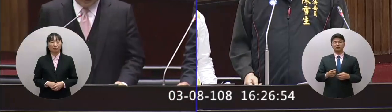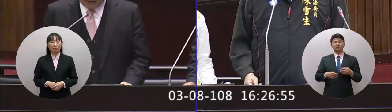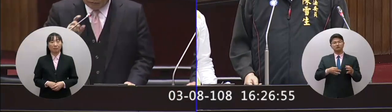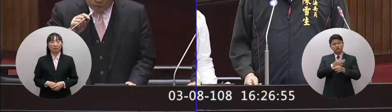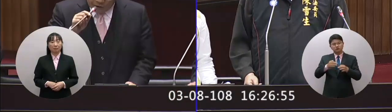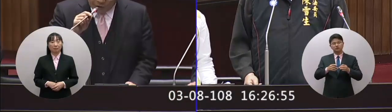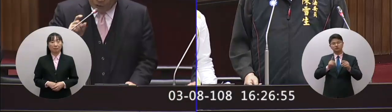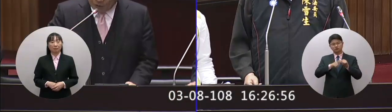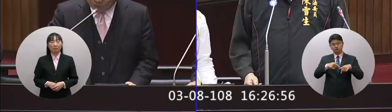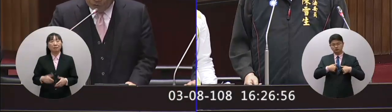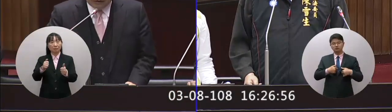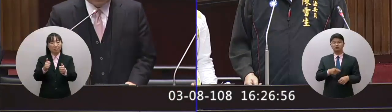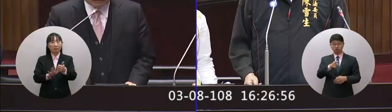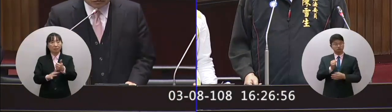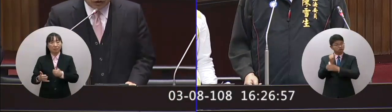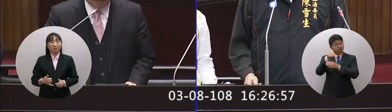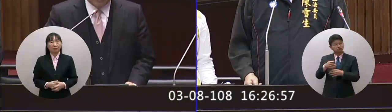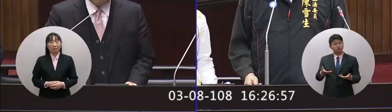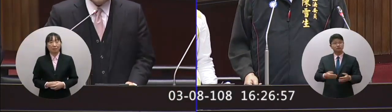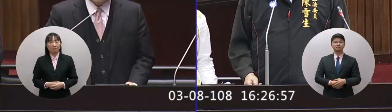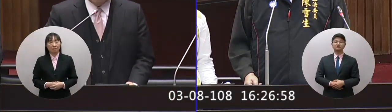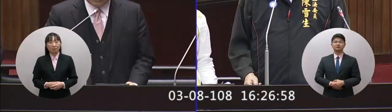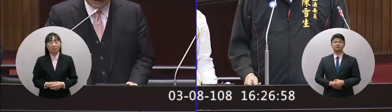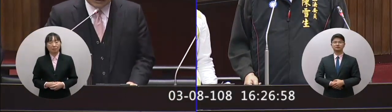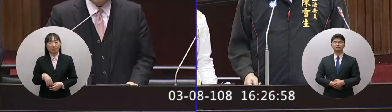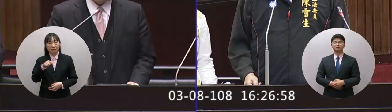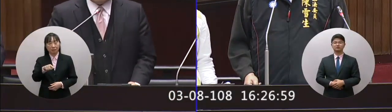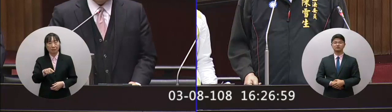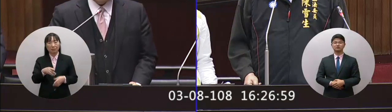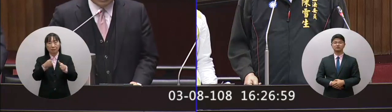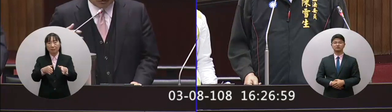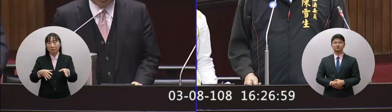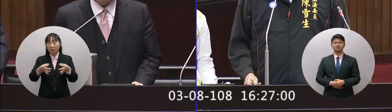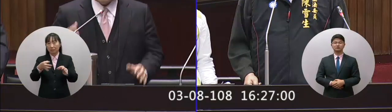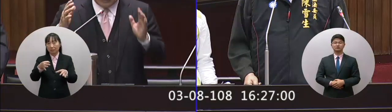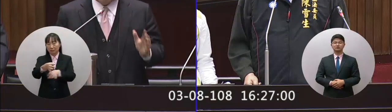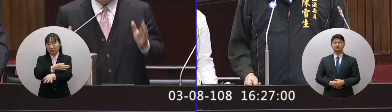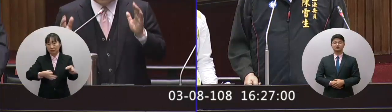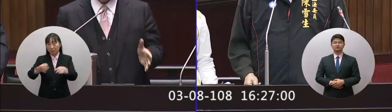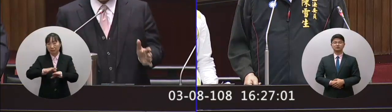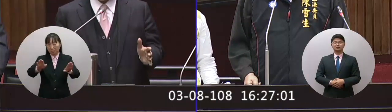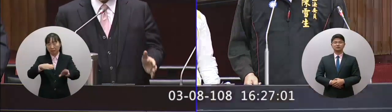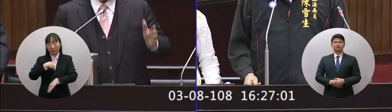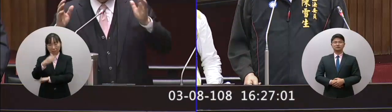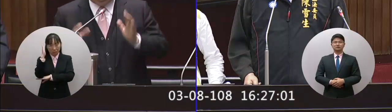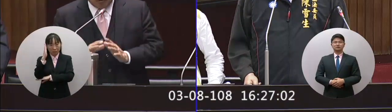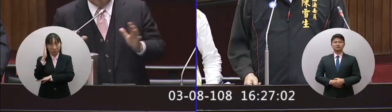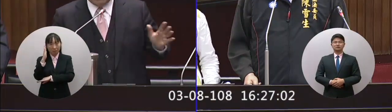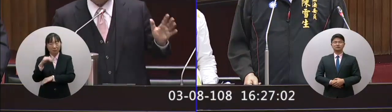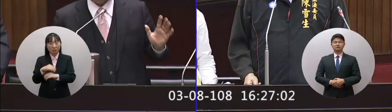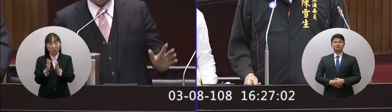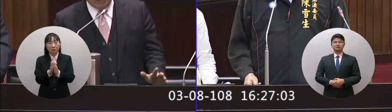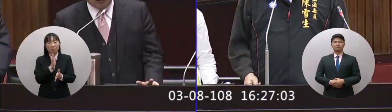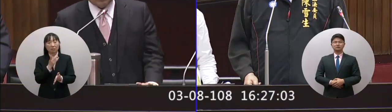同？ 哎，谢谢委员。特别关心有关经济发展，政府的态度一直是